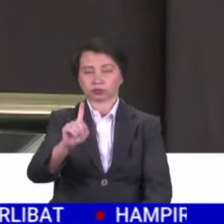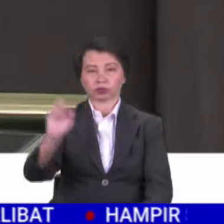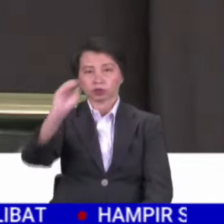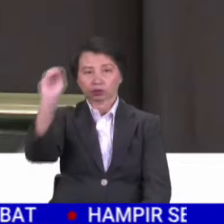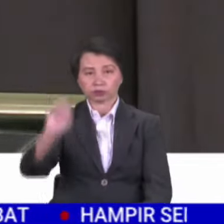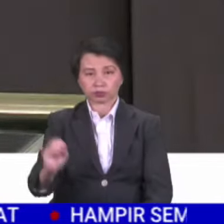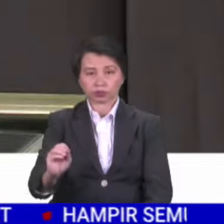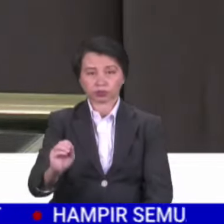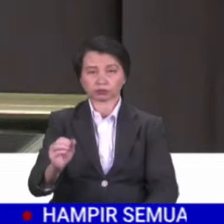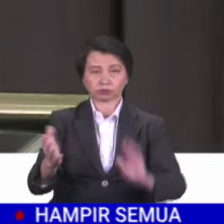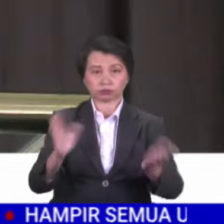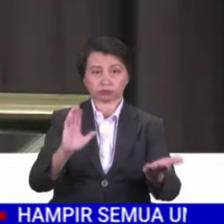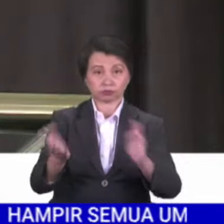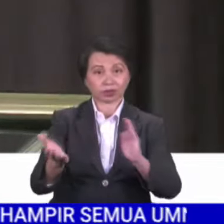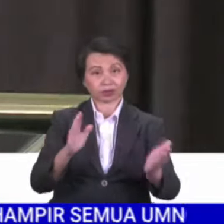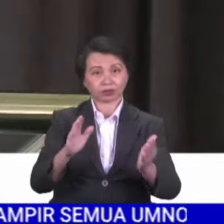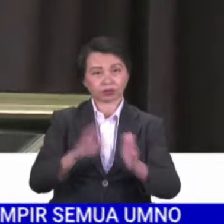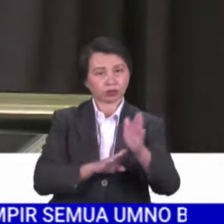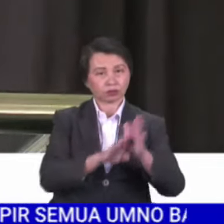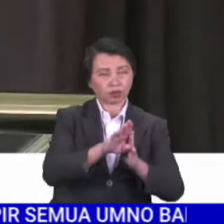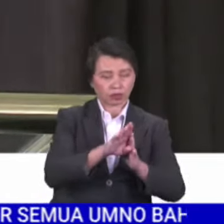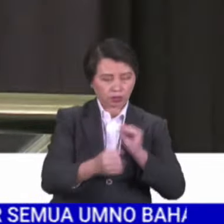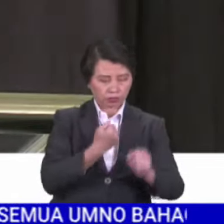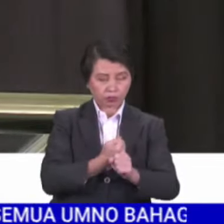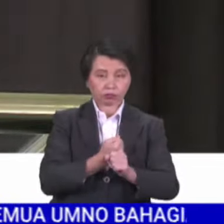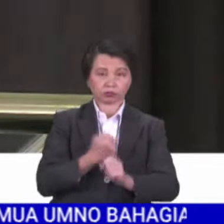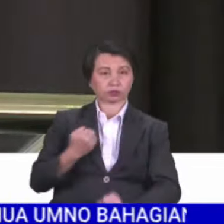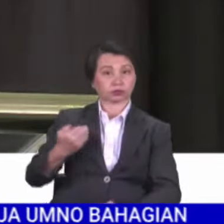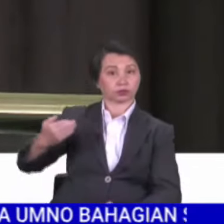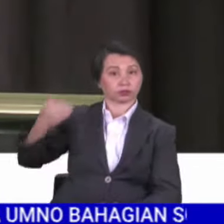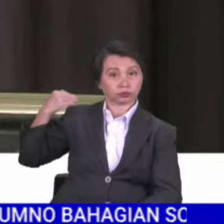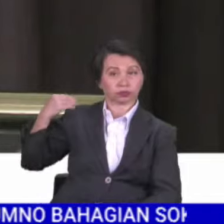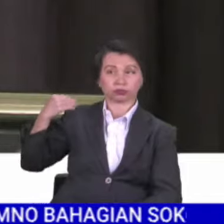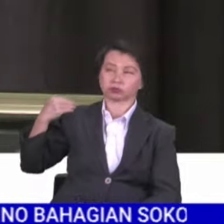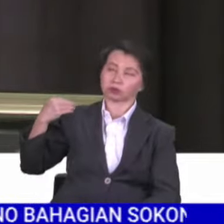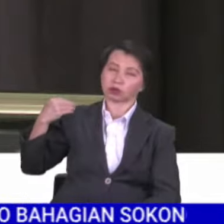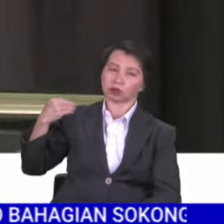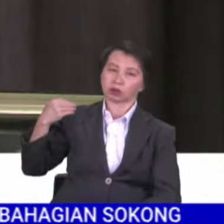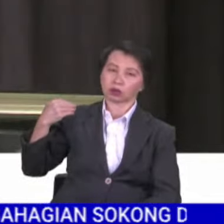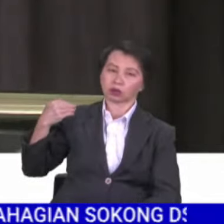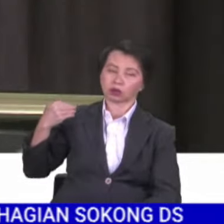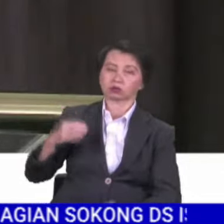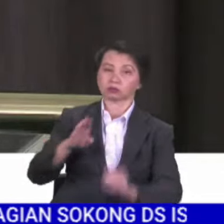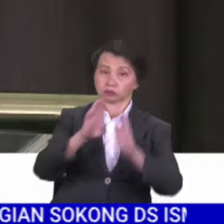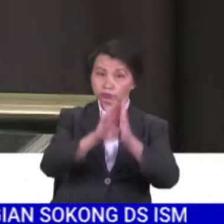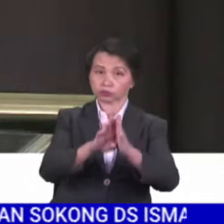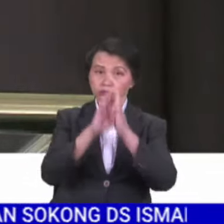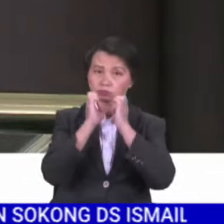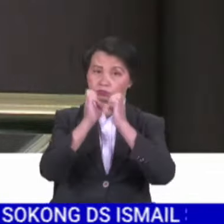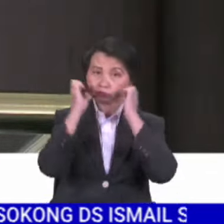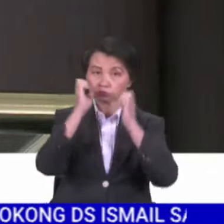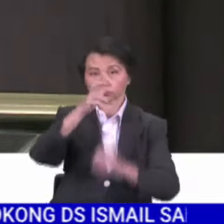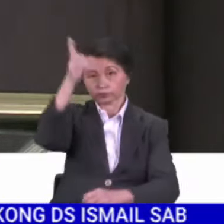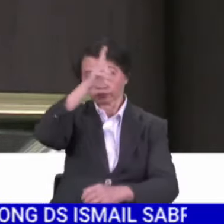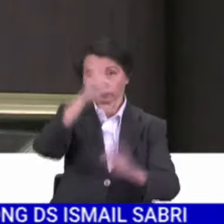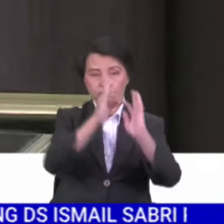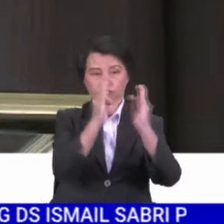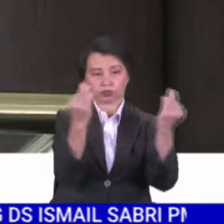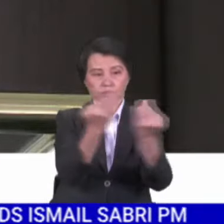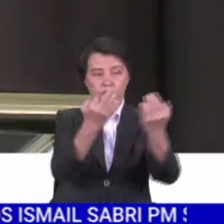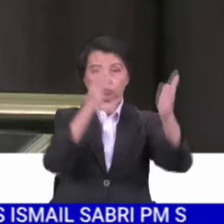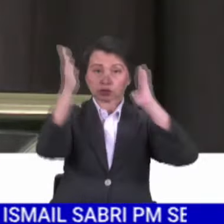38.1% berbanding prestasi pada tahun lalu, sekaligus membuktikan kecekapan Kerajaan Keluarga